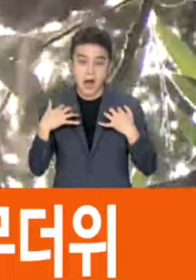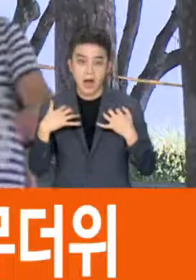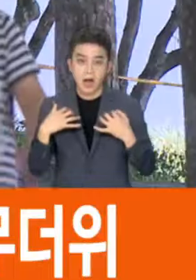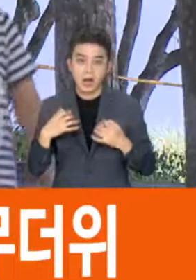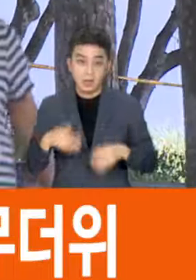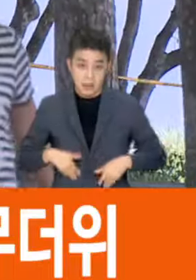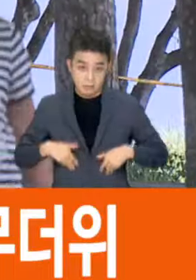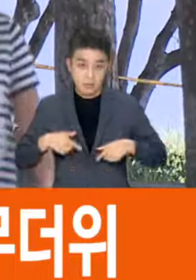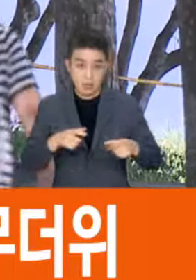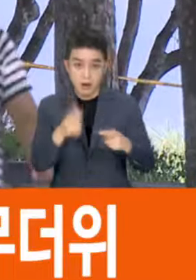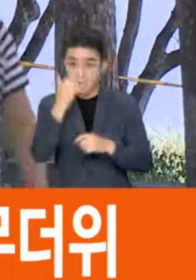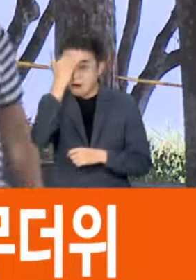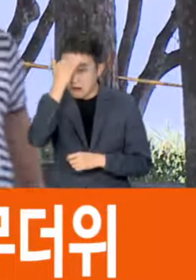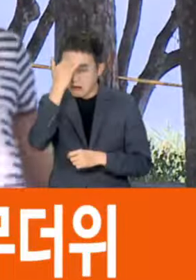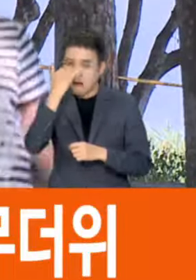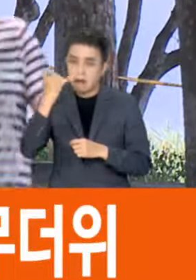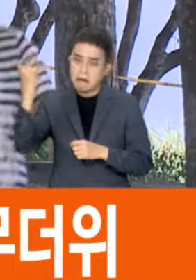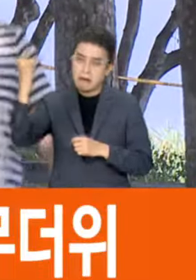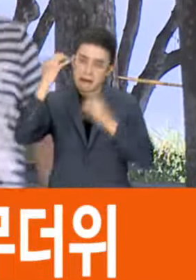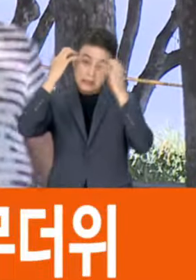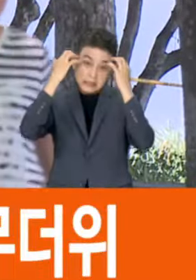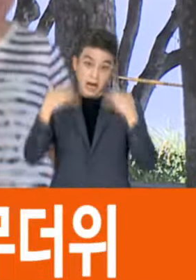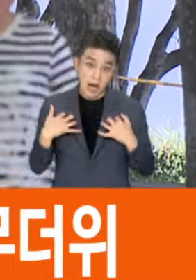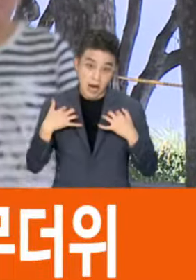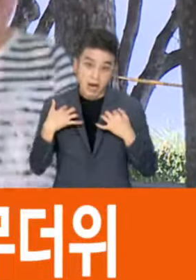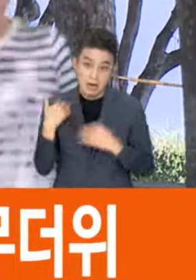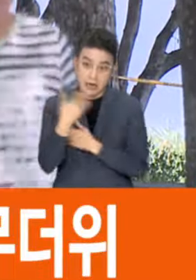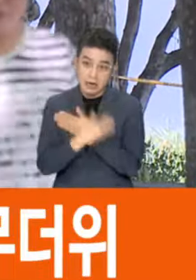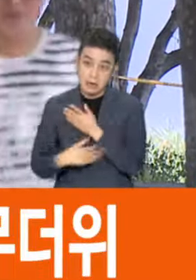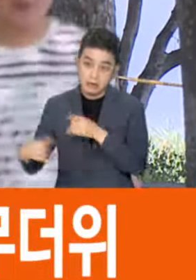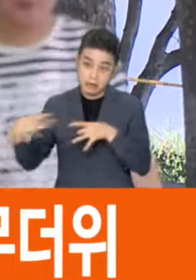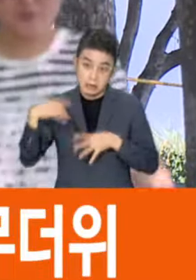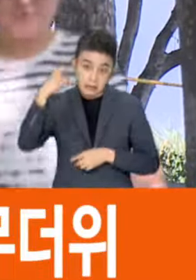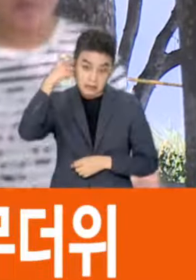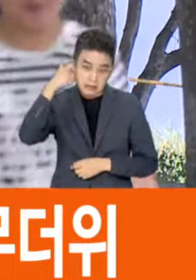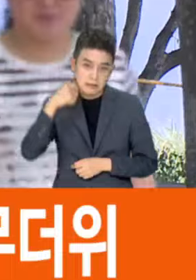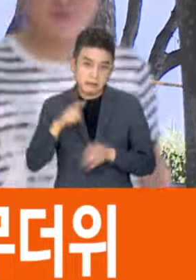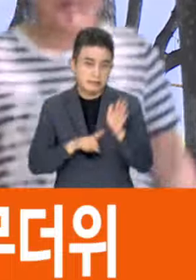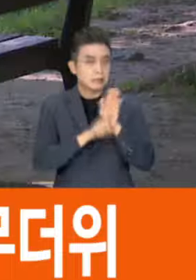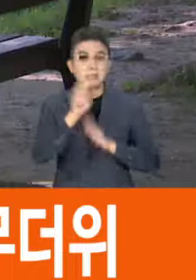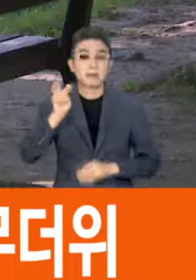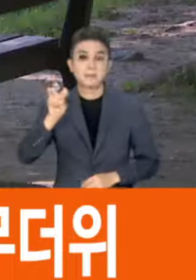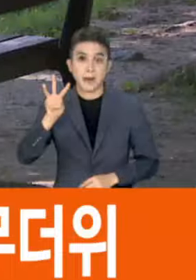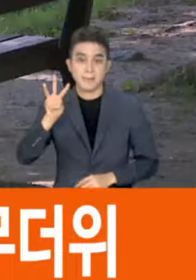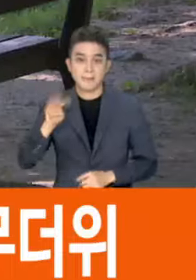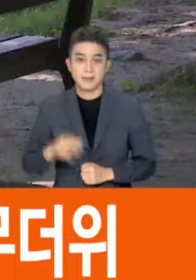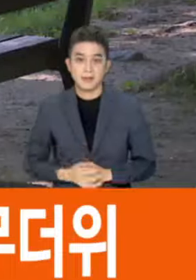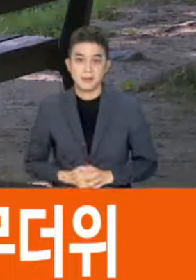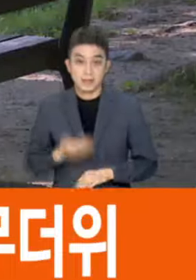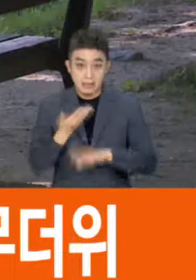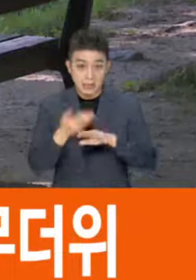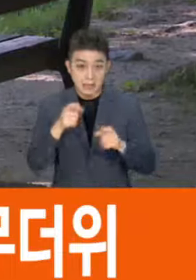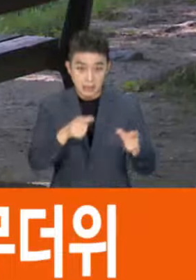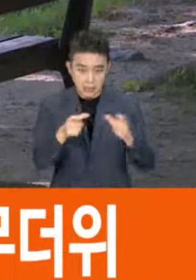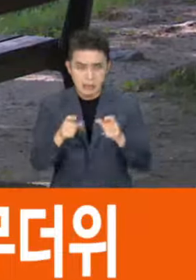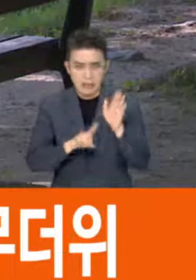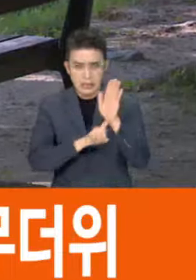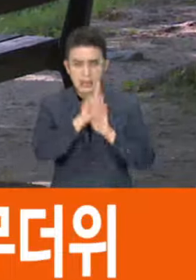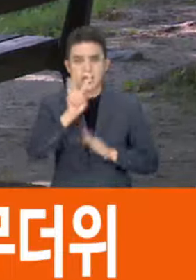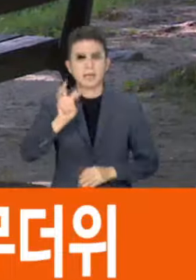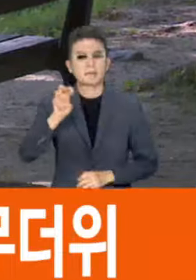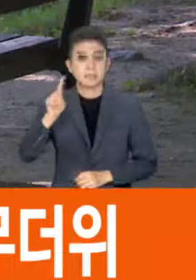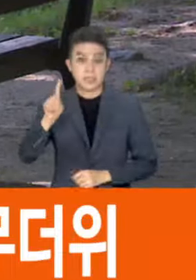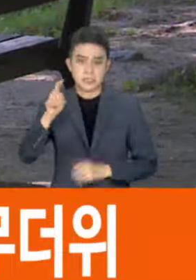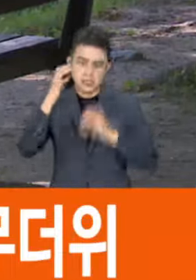중심으로 폭염특보가 확대된 가운데 당분간 체감온도가 33도 이상으로 올라 무덥겠고요. 그 밖의 지역들도 31도